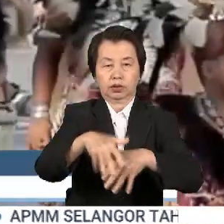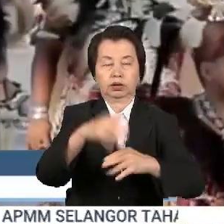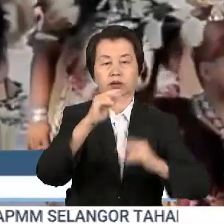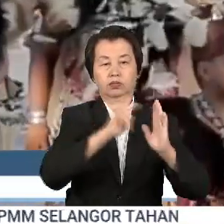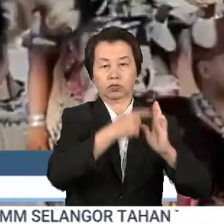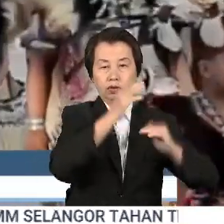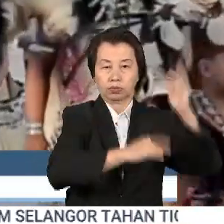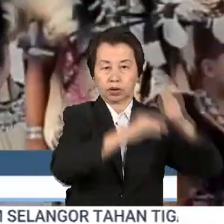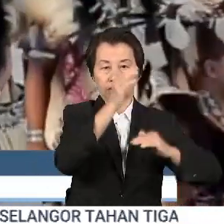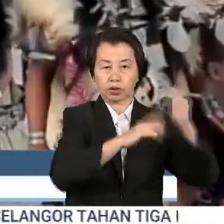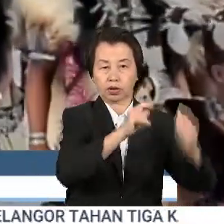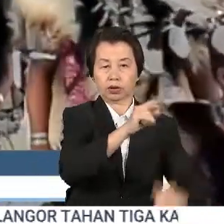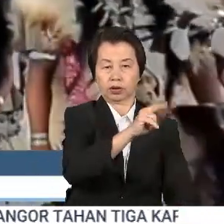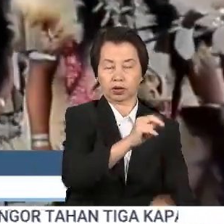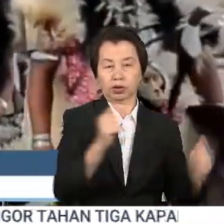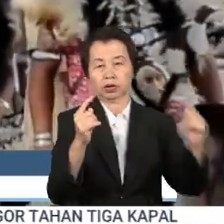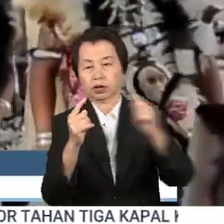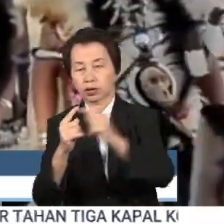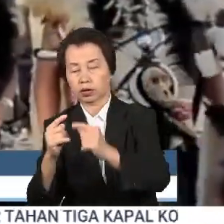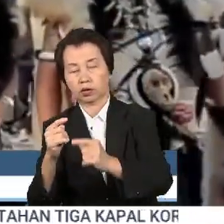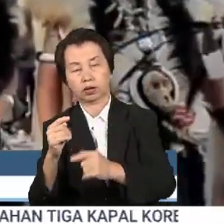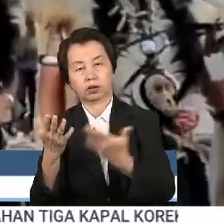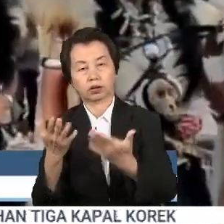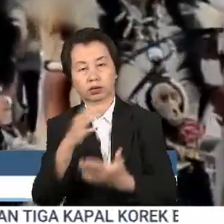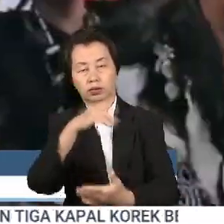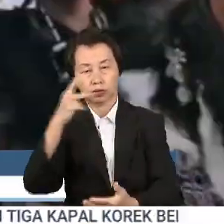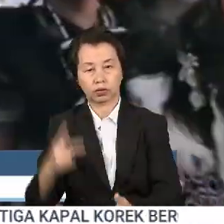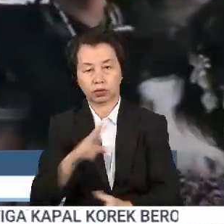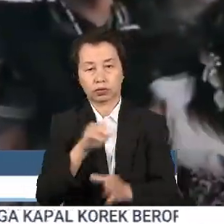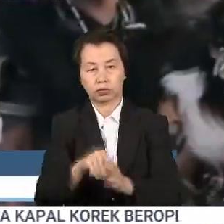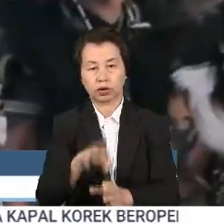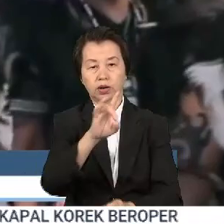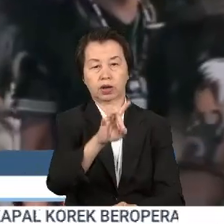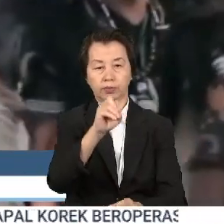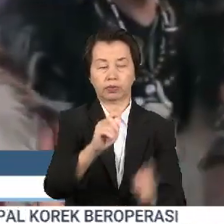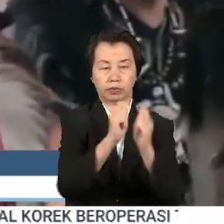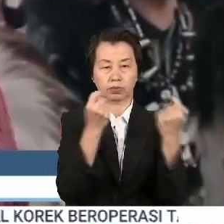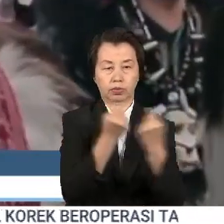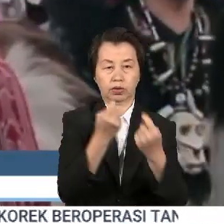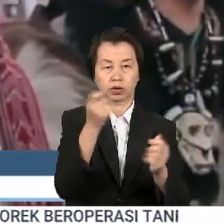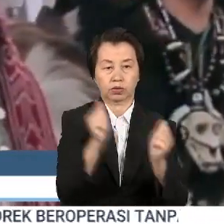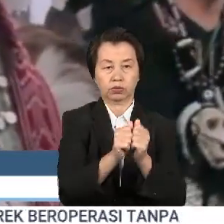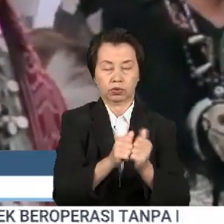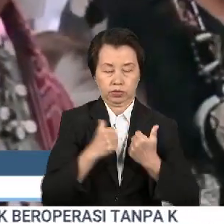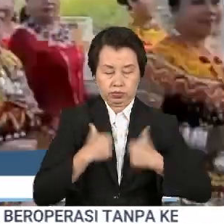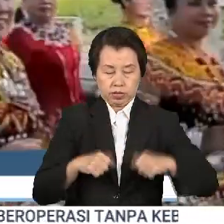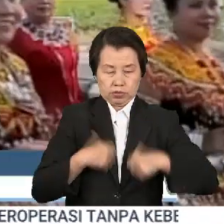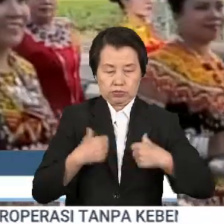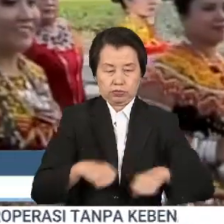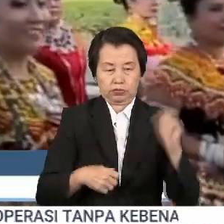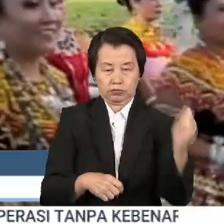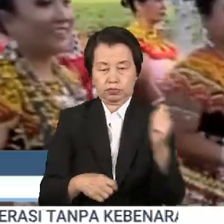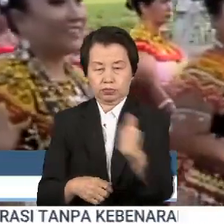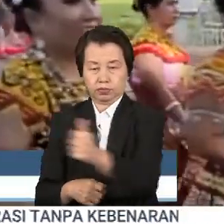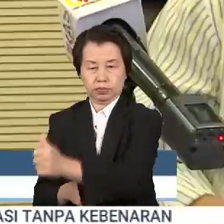bangunan Tun Jugah menuju ke Tebingan Kuching melibatkan lebih 80 kontijen menggunakan kostum tradisional masing-masing. Beliau